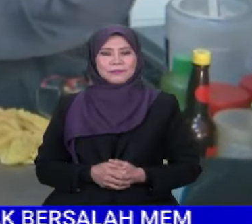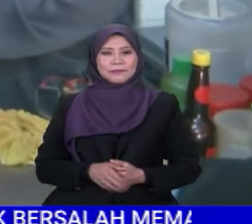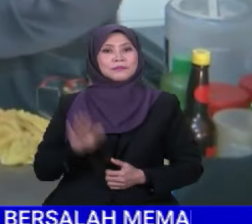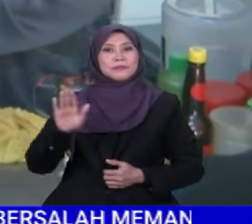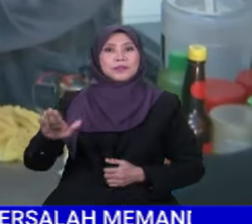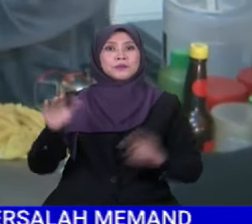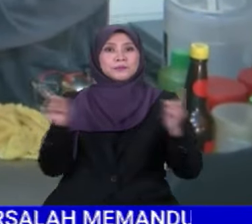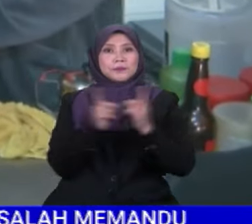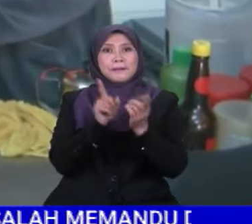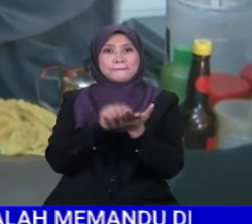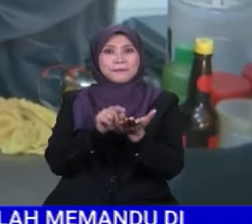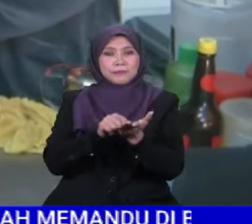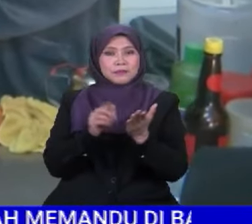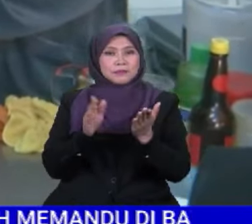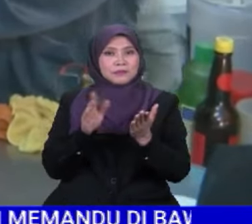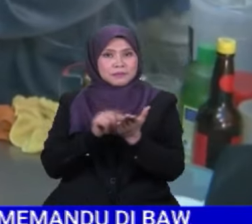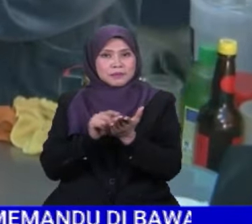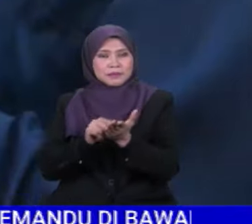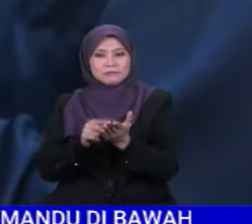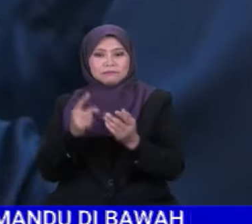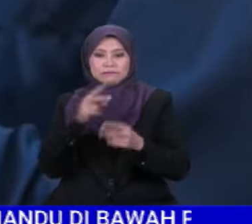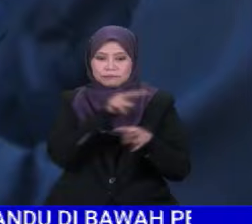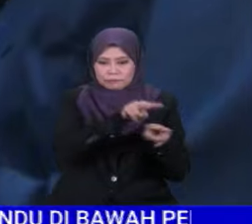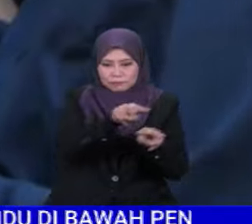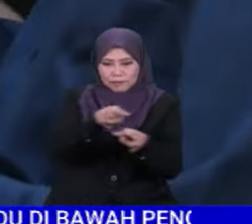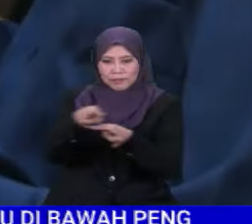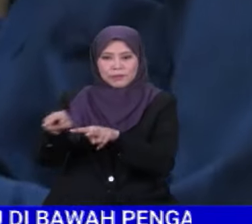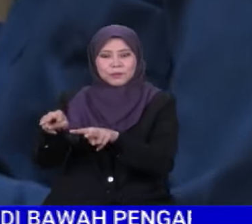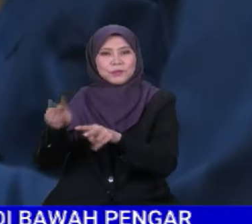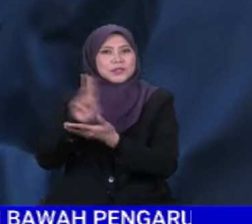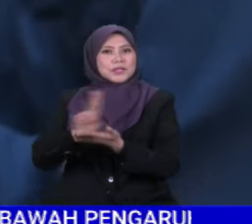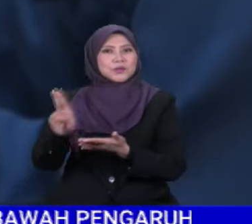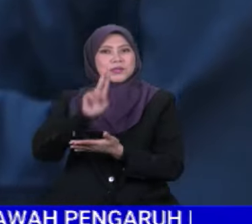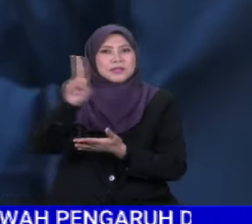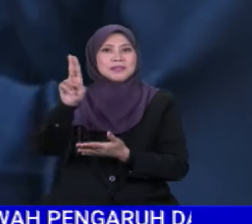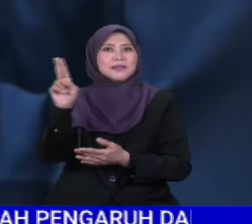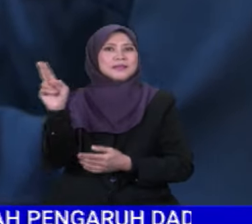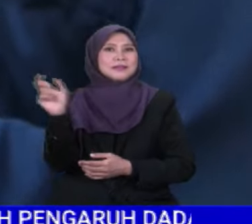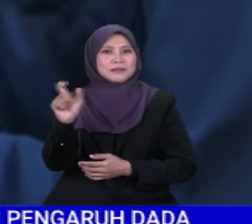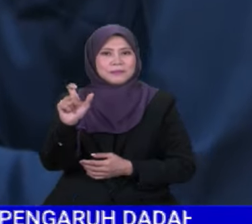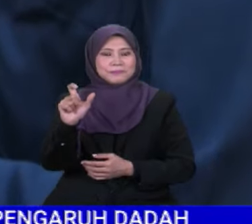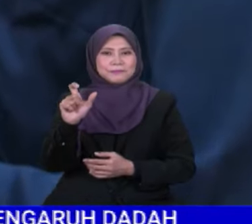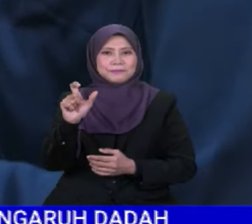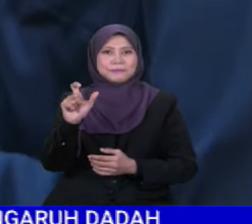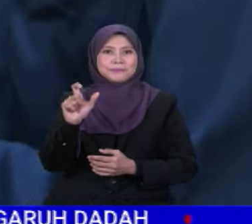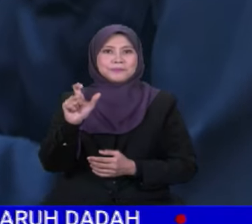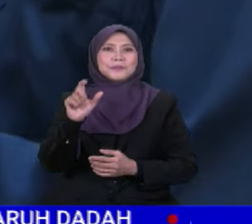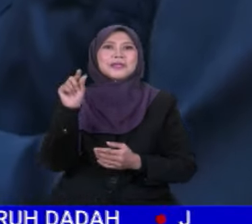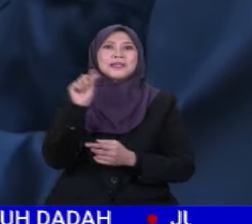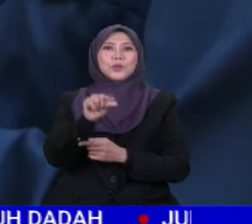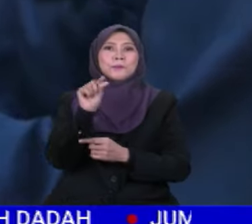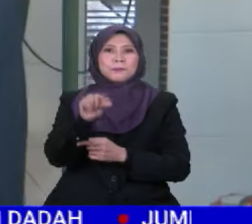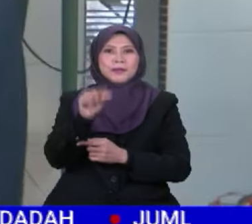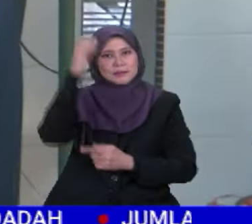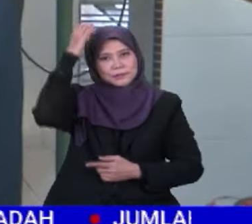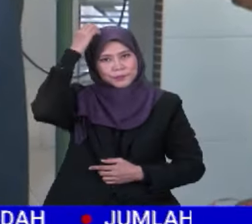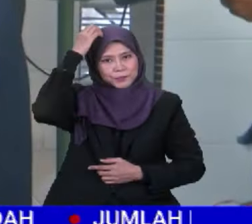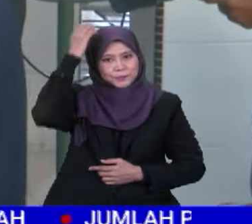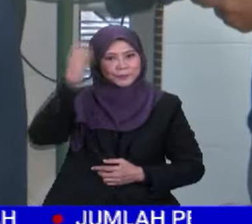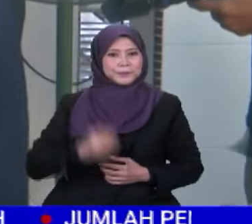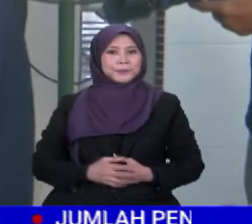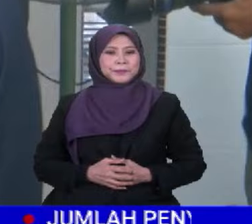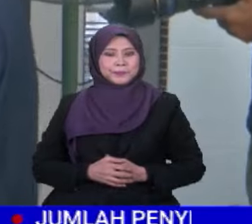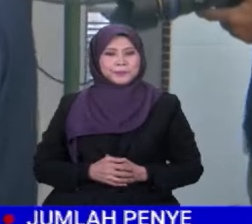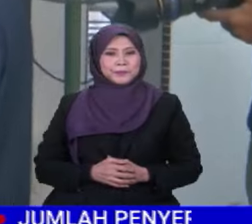Beliau ditemui media selepas mengadakan lawatan pemantauan di Universiti Islam Antarabangsa Malaysia di Gombak, Selangor.